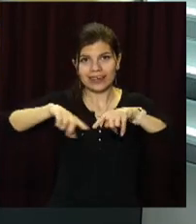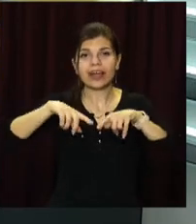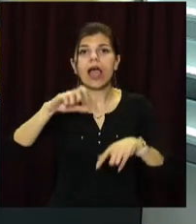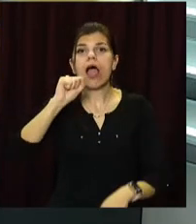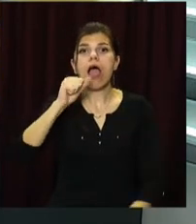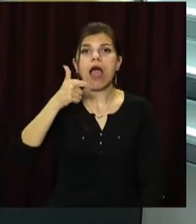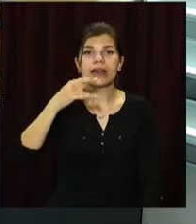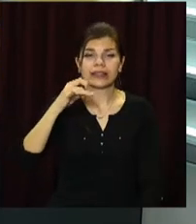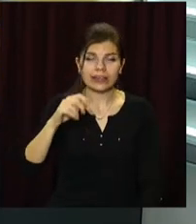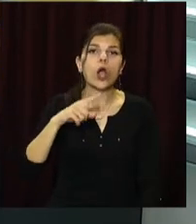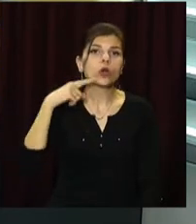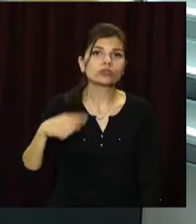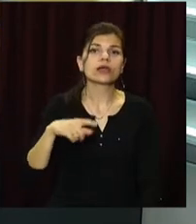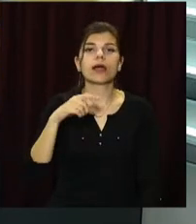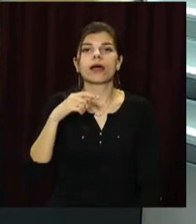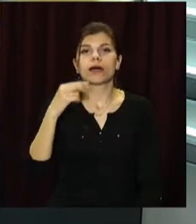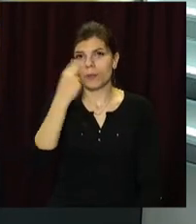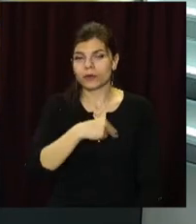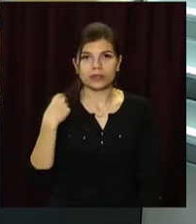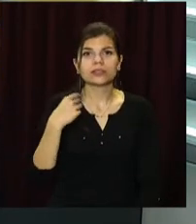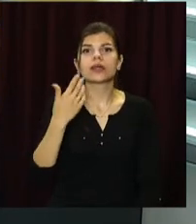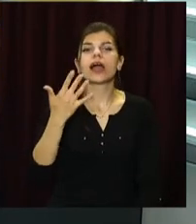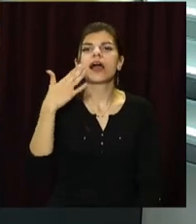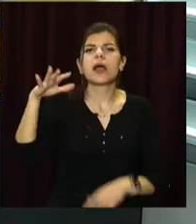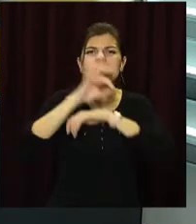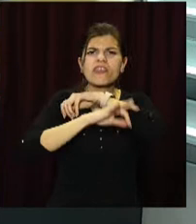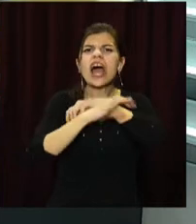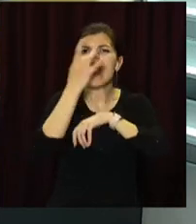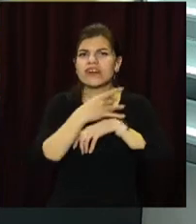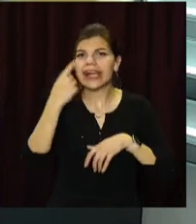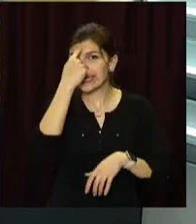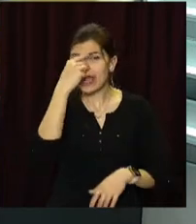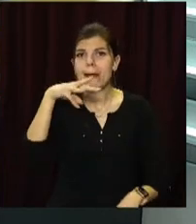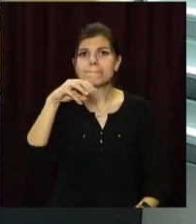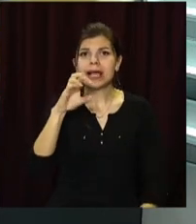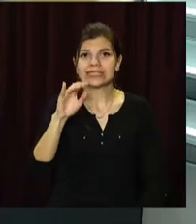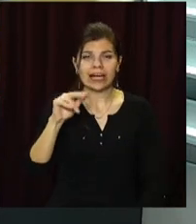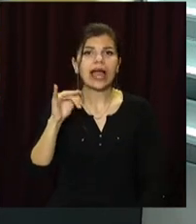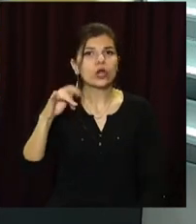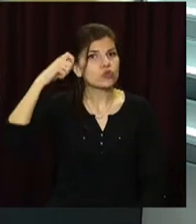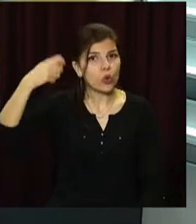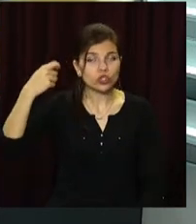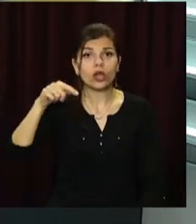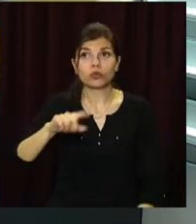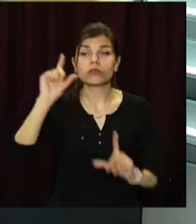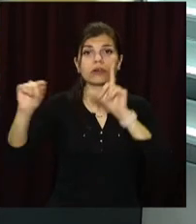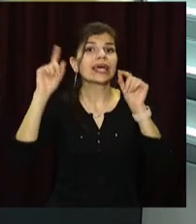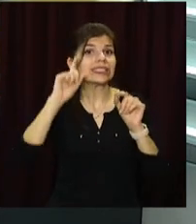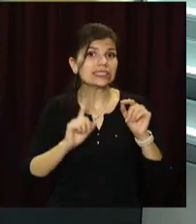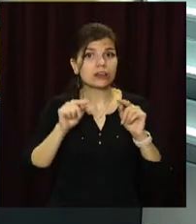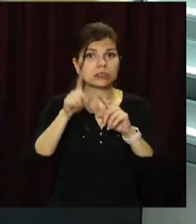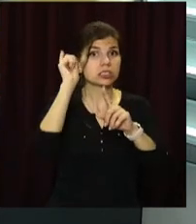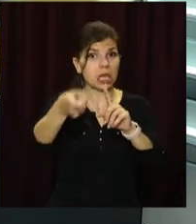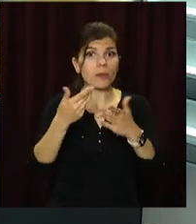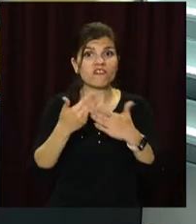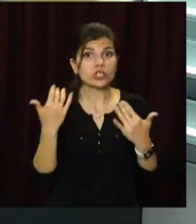Аргентина, Ефіопія, Росія, Бразилія, Південно-Африканська Республіка, Індія, Мексика та Туреччина. Виїзд туди ізраїльтянам заборонили